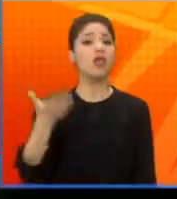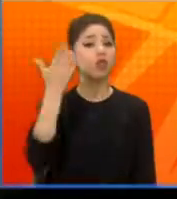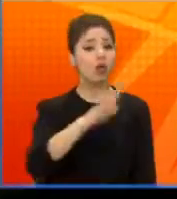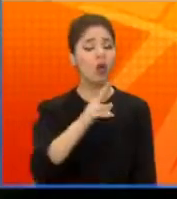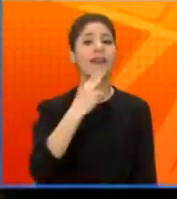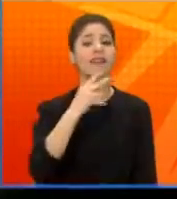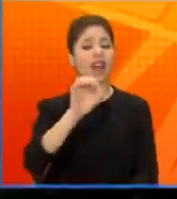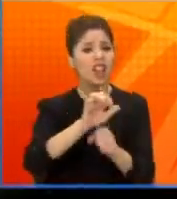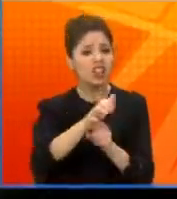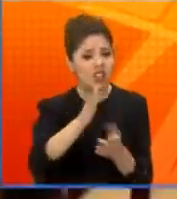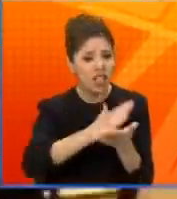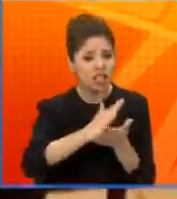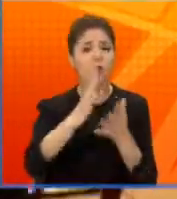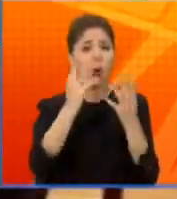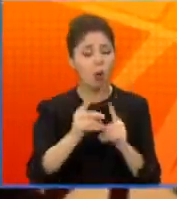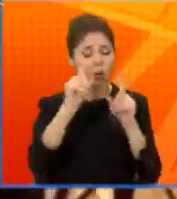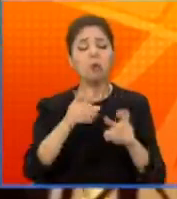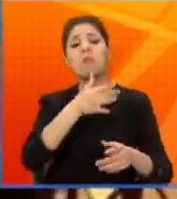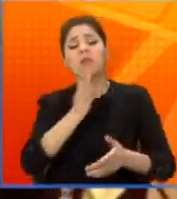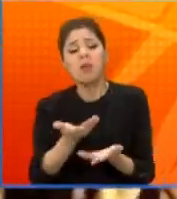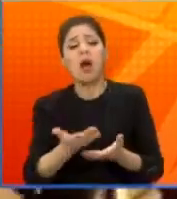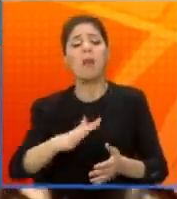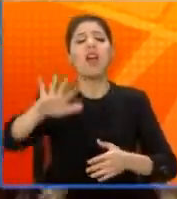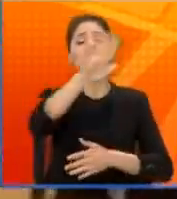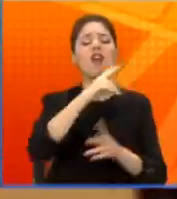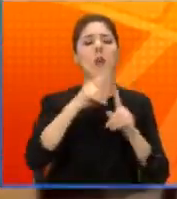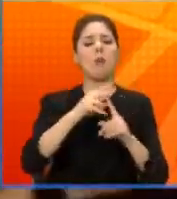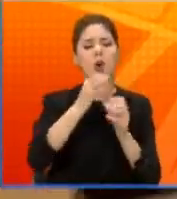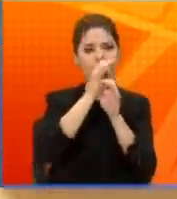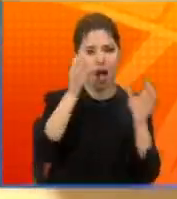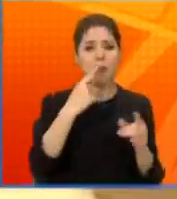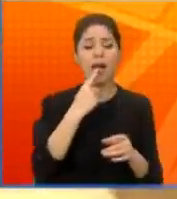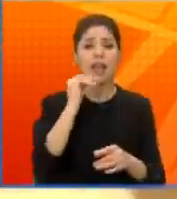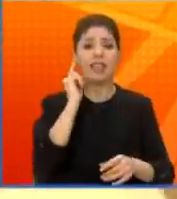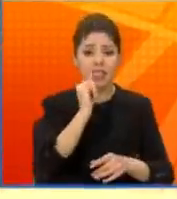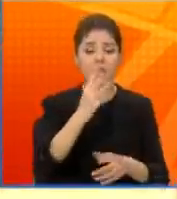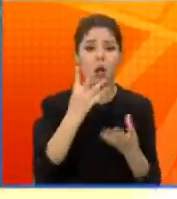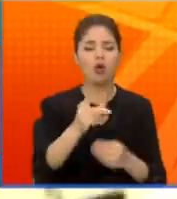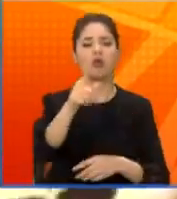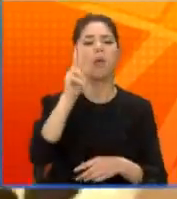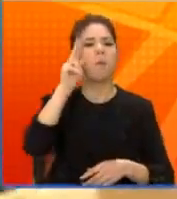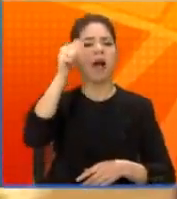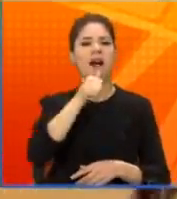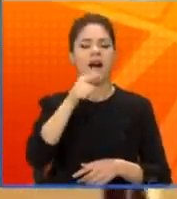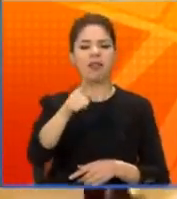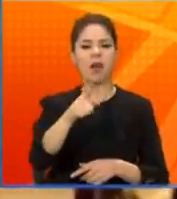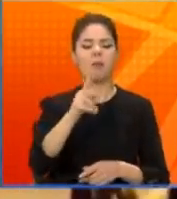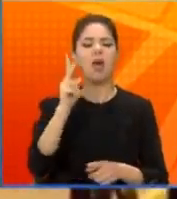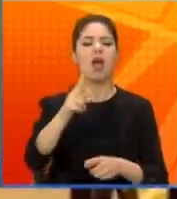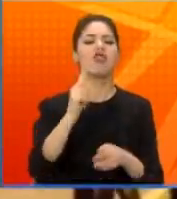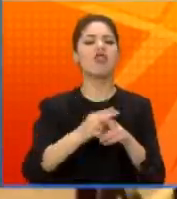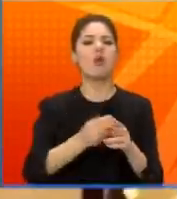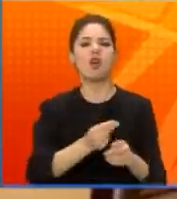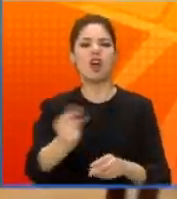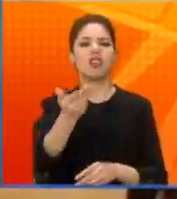Sonrasında kadına şiddet devam etti mi bilinmiyor ama çevredekiler polise haber veriyoruz diye tehdit edince maganda arabanın gazına bastığı